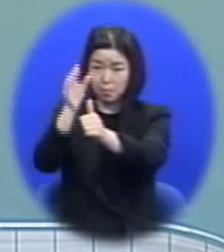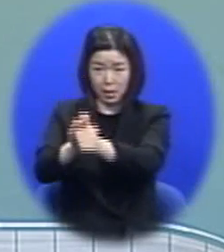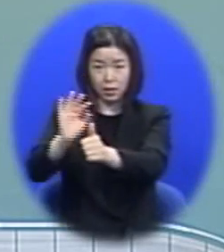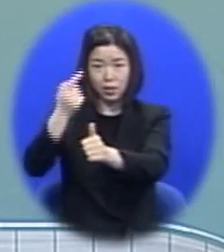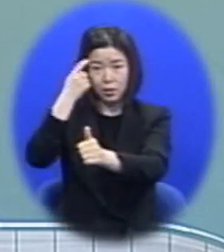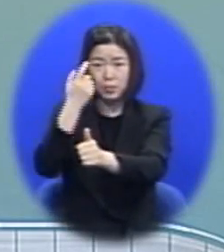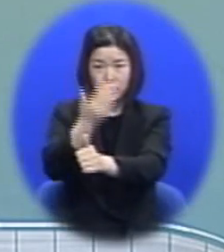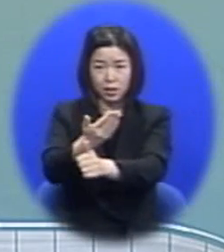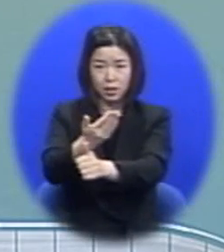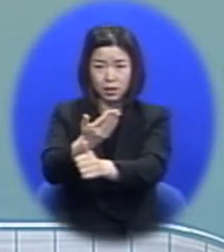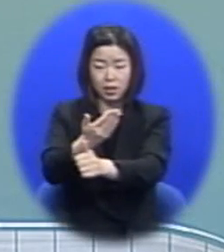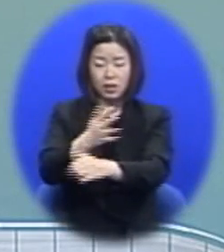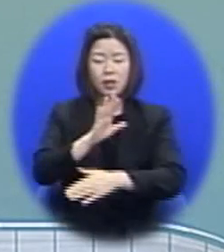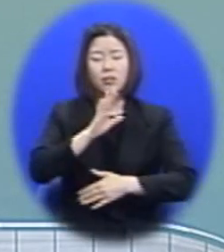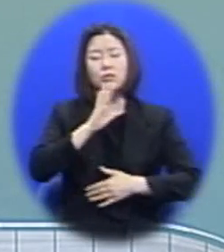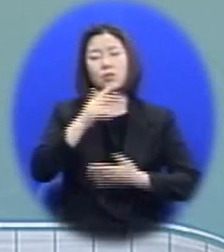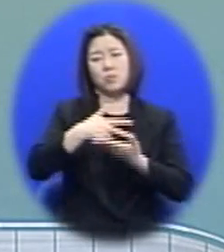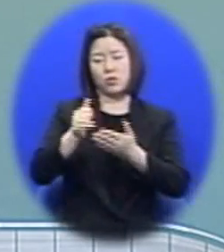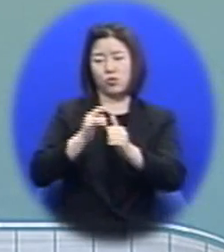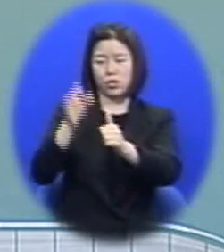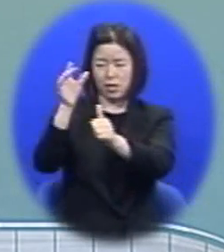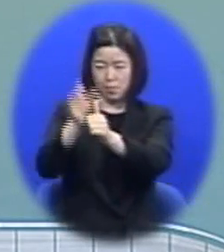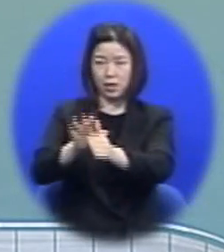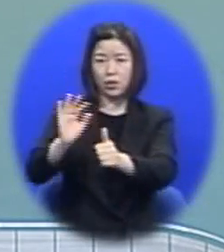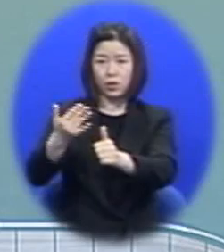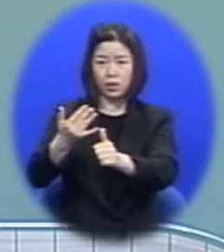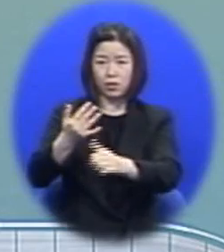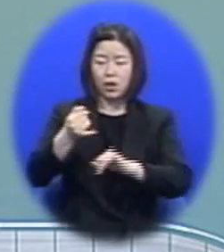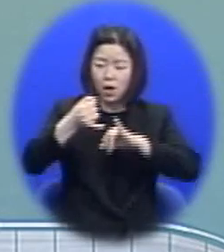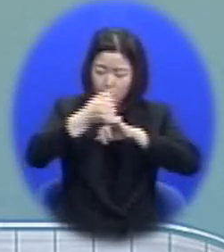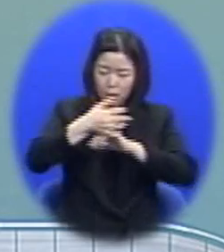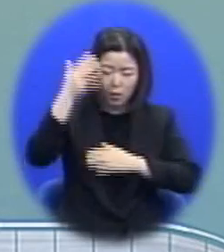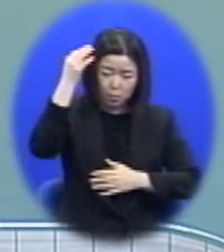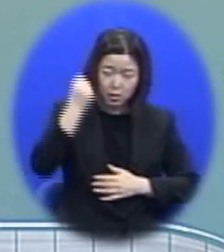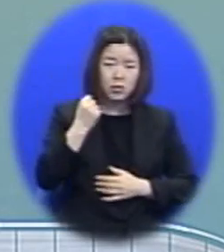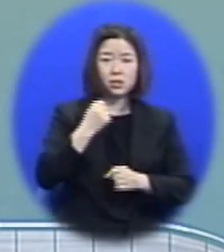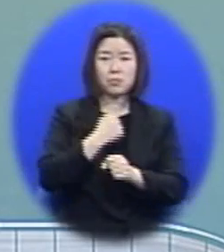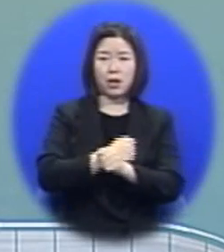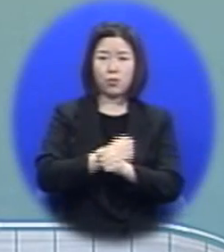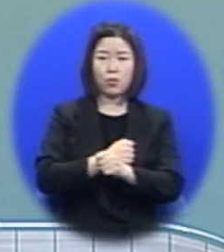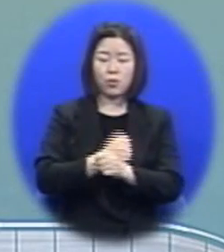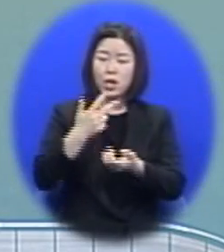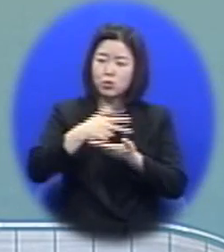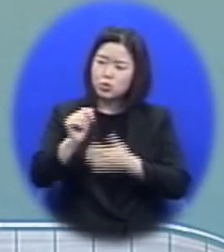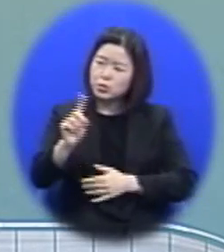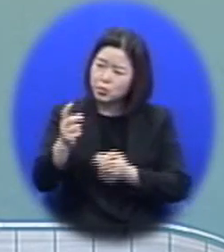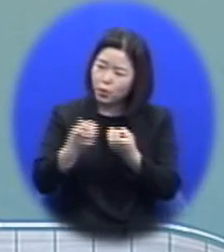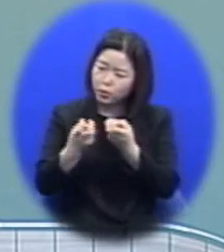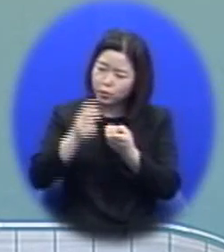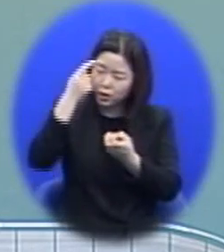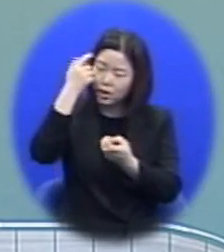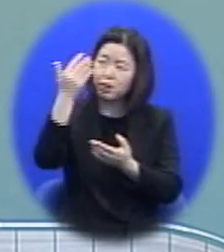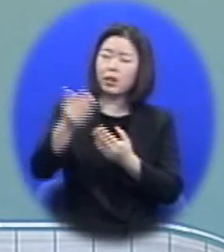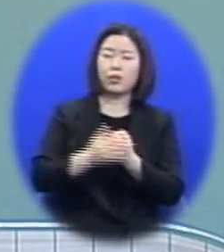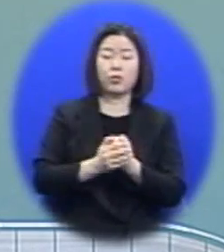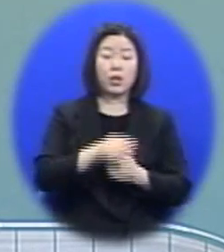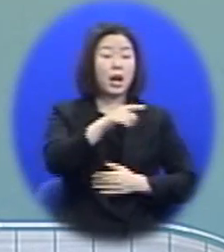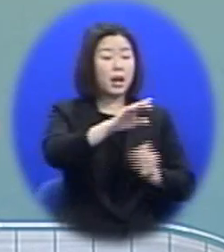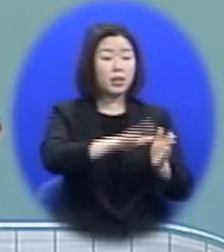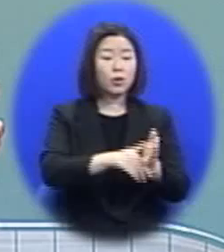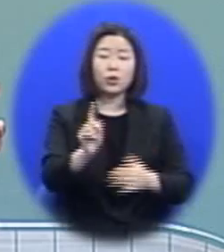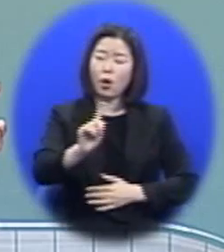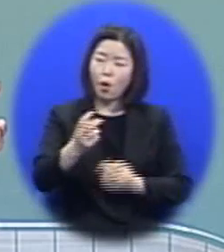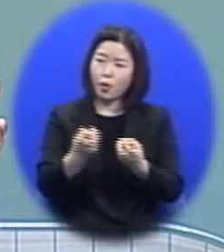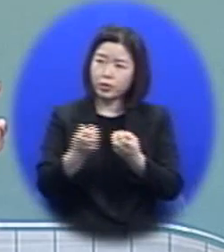되는 거죠 이것을 명심하고 주님 어떻게 할까요 주님 이런 경우에는 어떻게